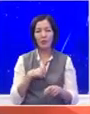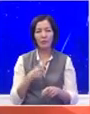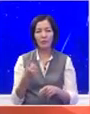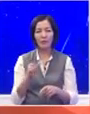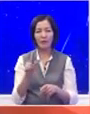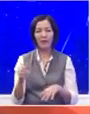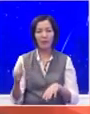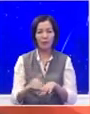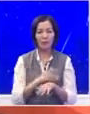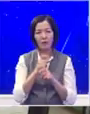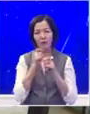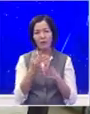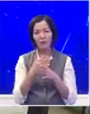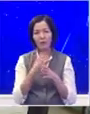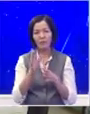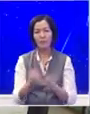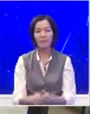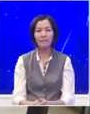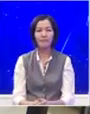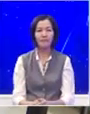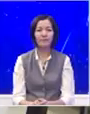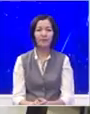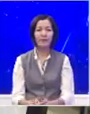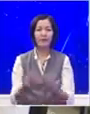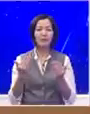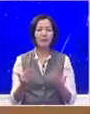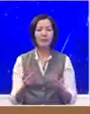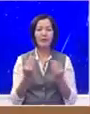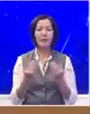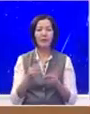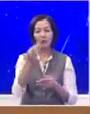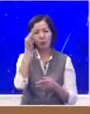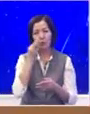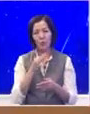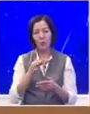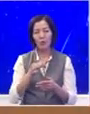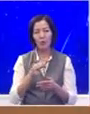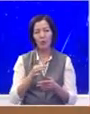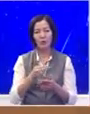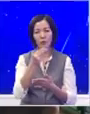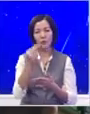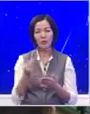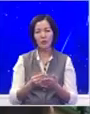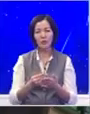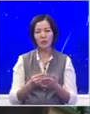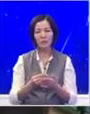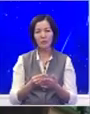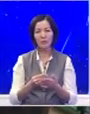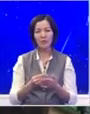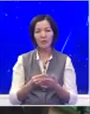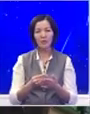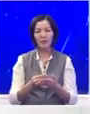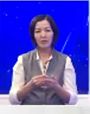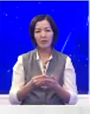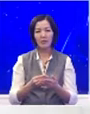болса да шапағатым тисе дейді. Мен қазір торттың суретін салып жатырмын. Қанық түстері қатты жақсы көремін. Мен бұл торттың